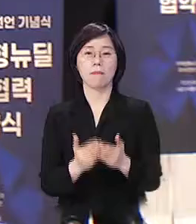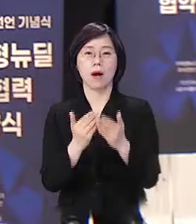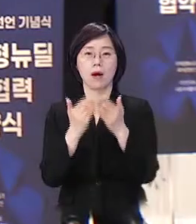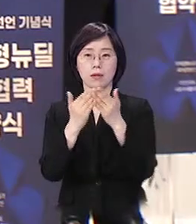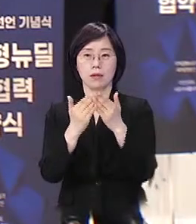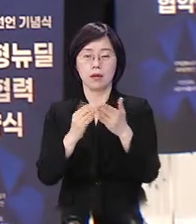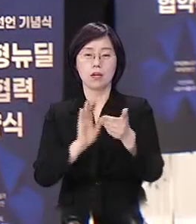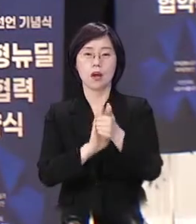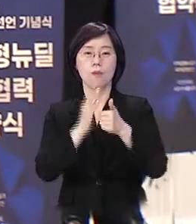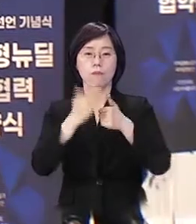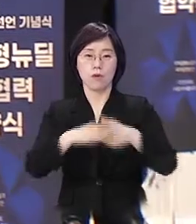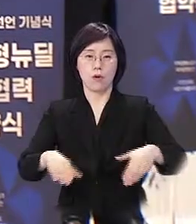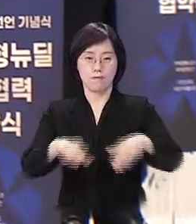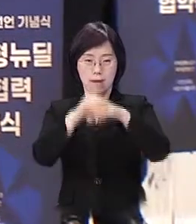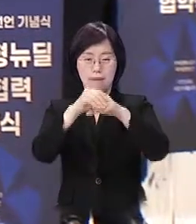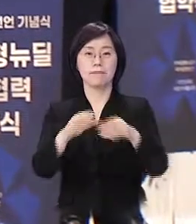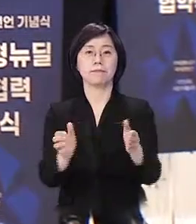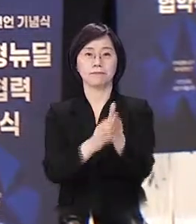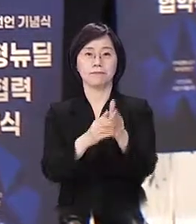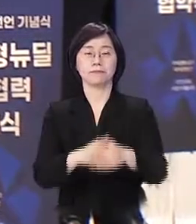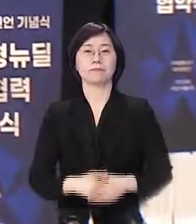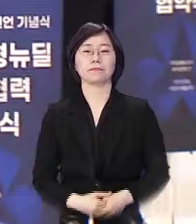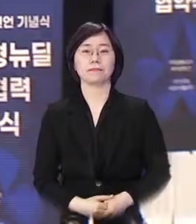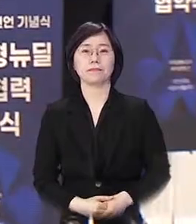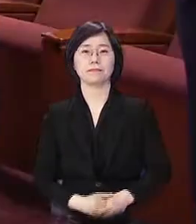국가균형발전에 협력하기로 뜻을 모았습니다.